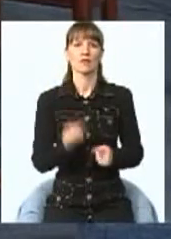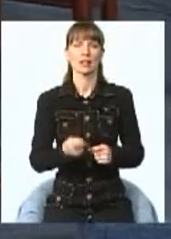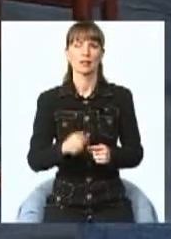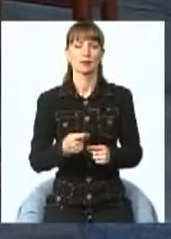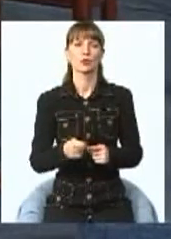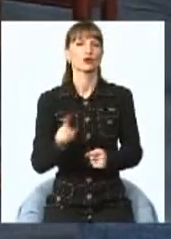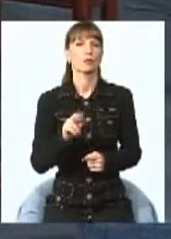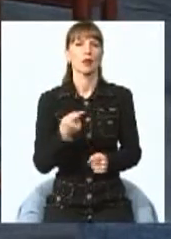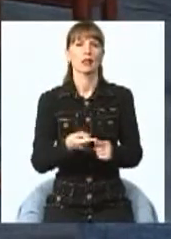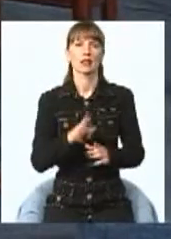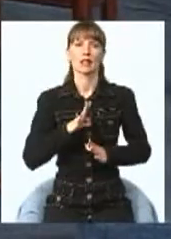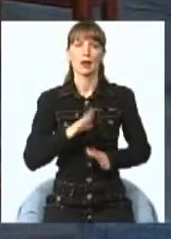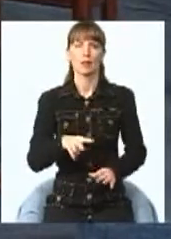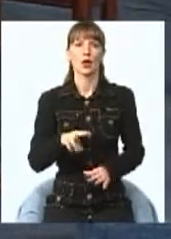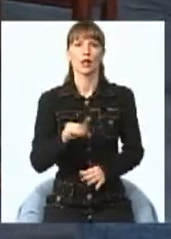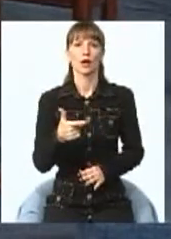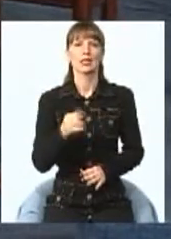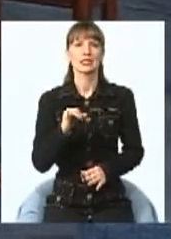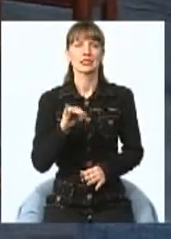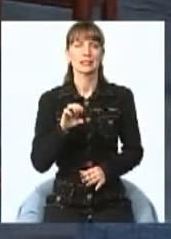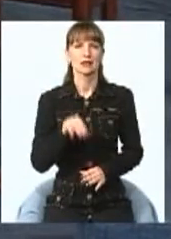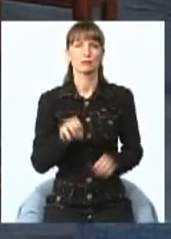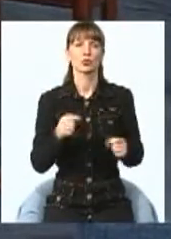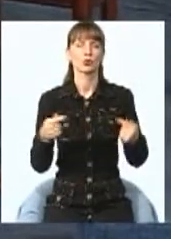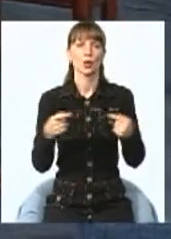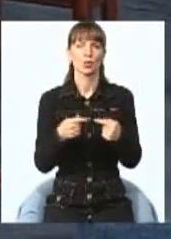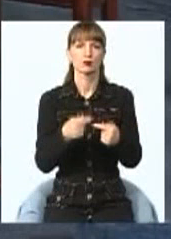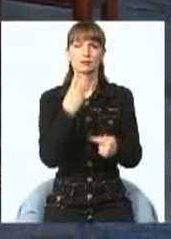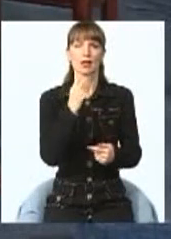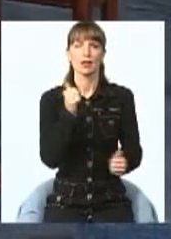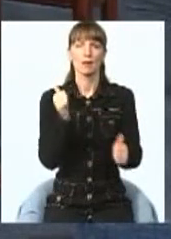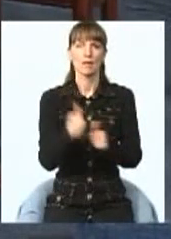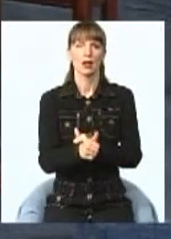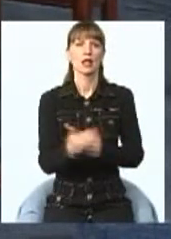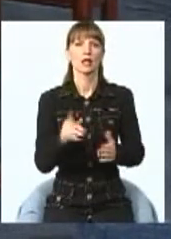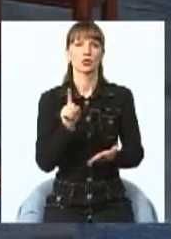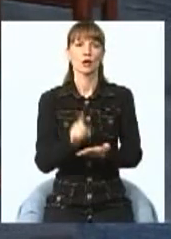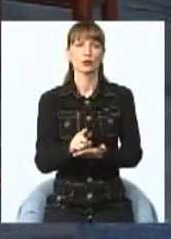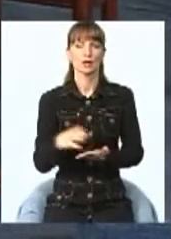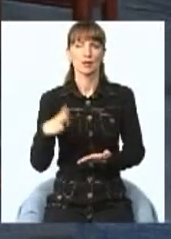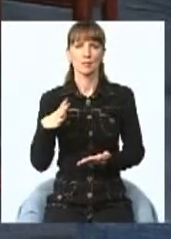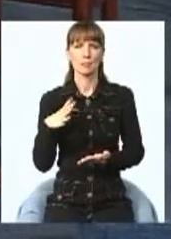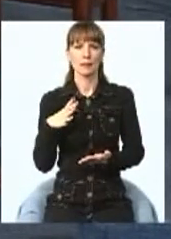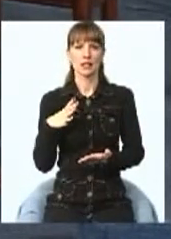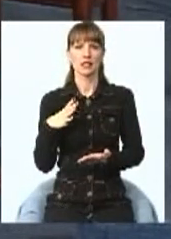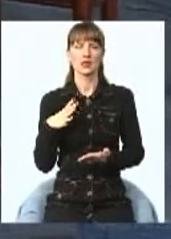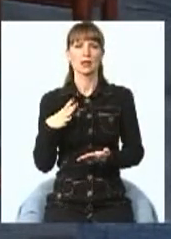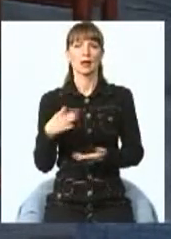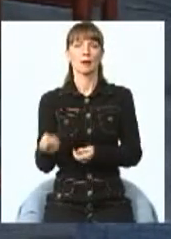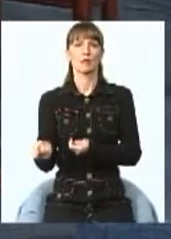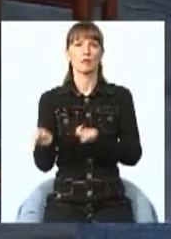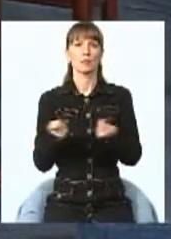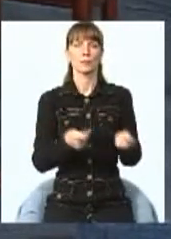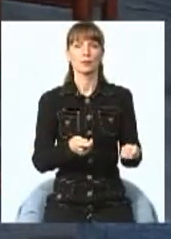Тож, щоб цього не сталося, логіст мусить точно продумувати наперед, як має бути проходити і взагалі відбуватися сама доставка